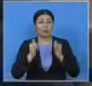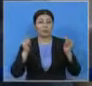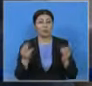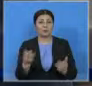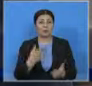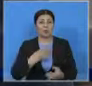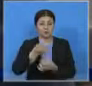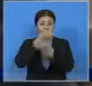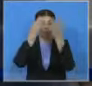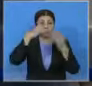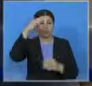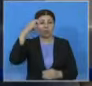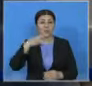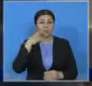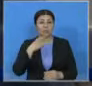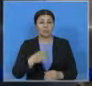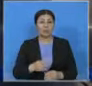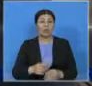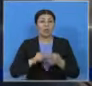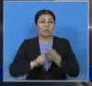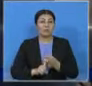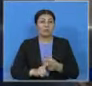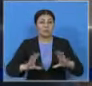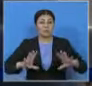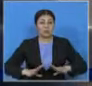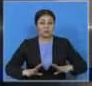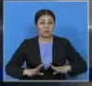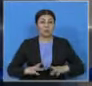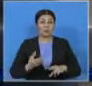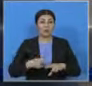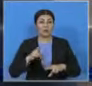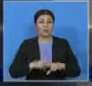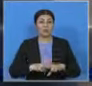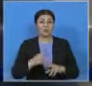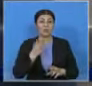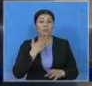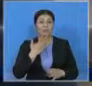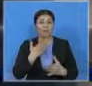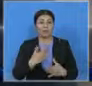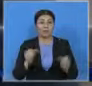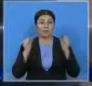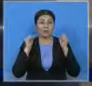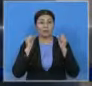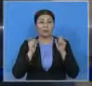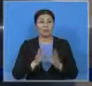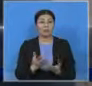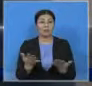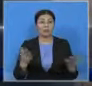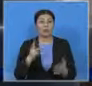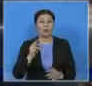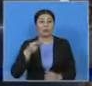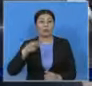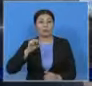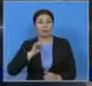наша культура казахская, она очень тесно связана с лошадью. И именно вот с национальными видами спорта, с кукпаром, это мы очень тесно